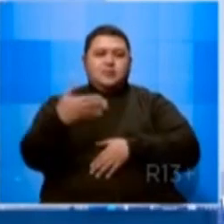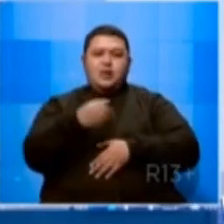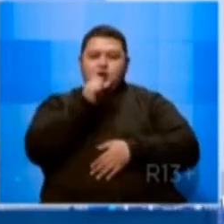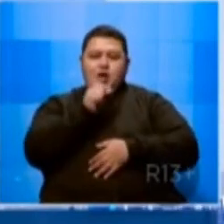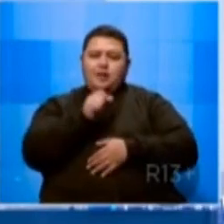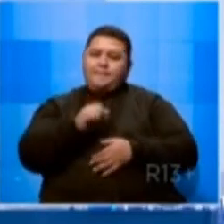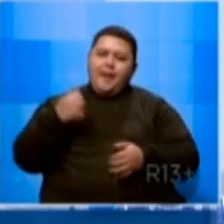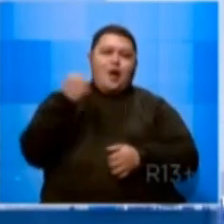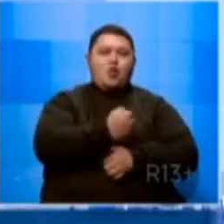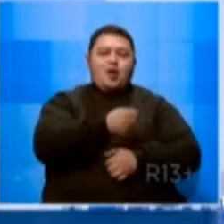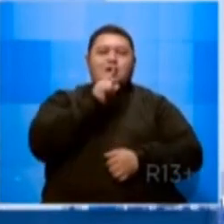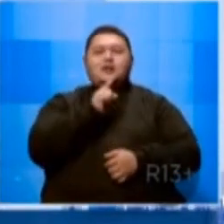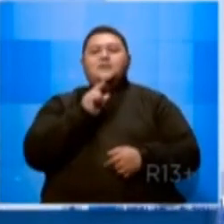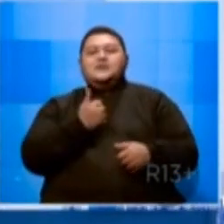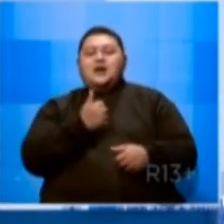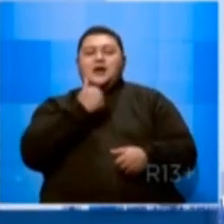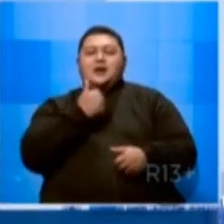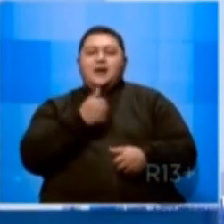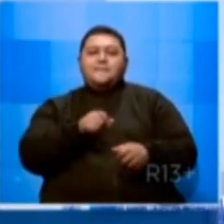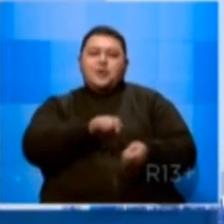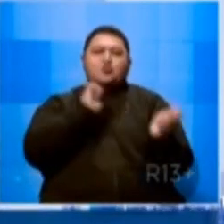dan menjadi seorang Justice kolaborator